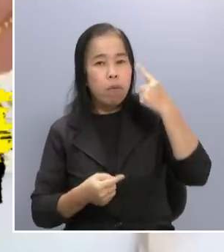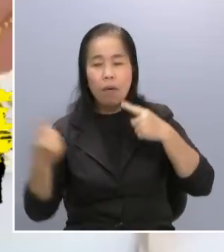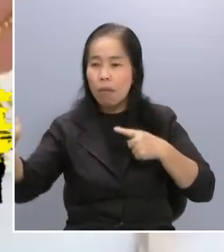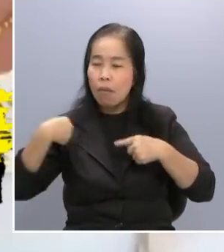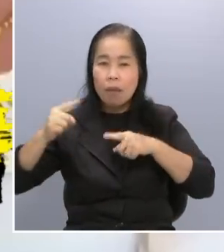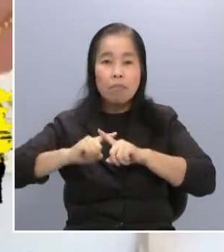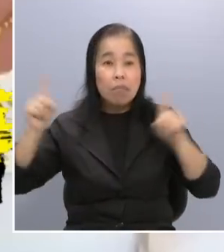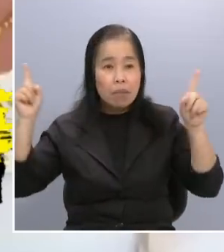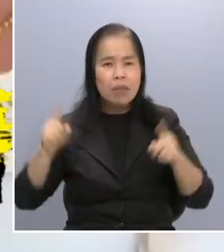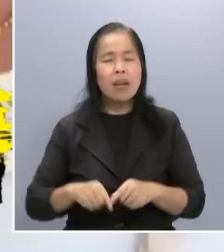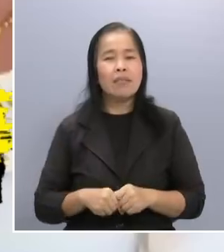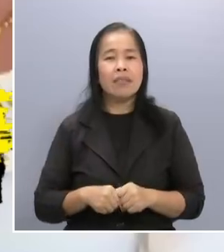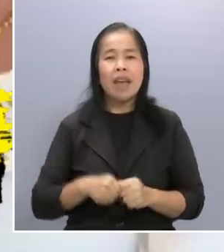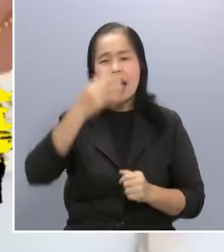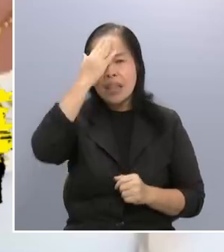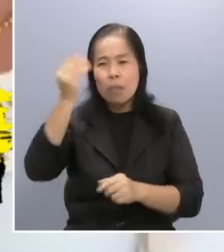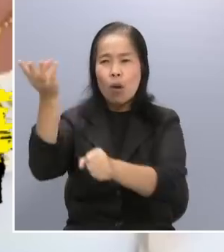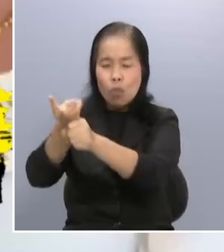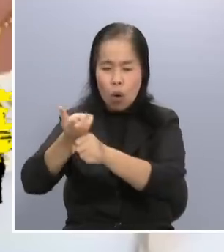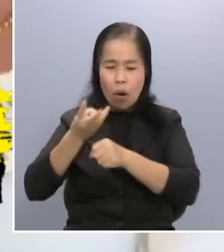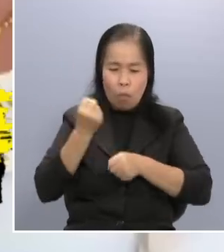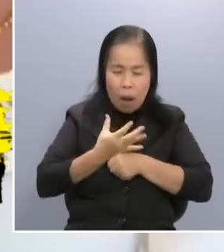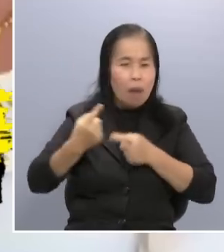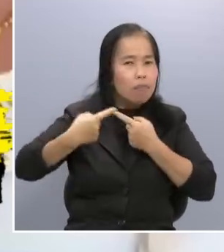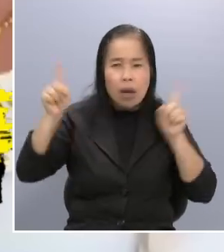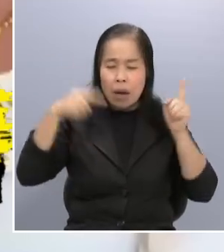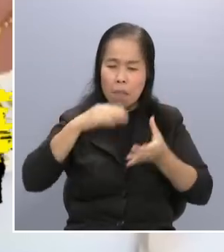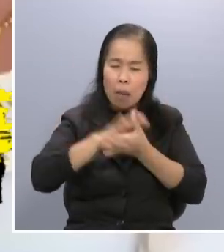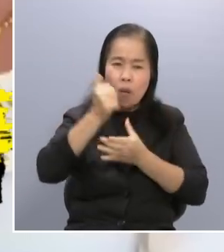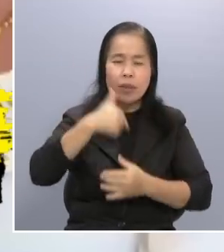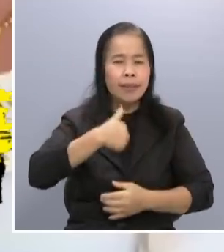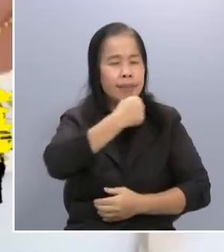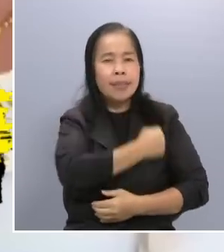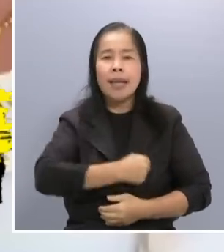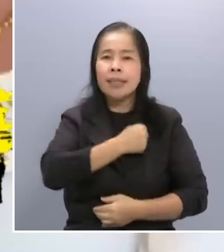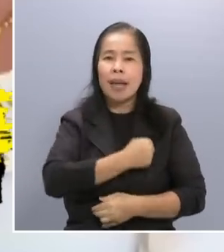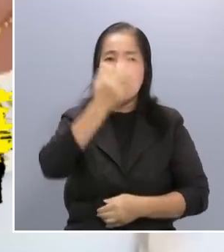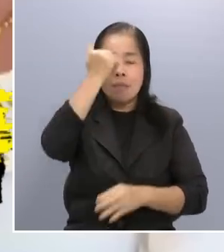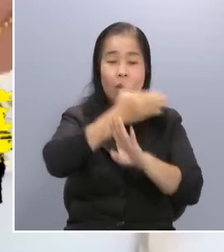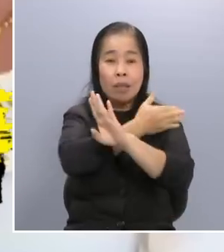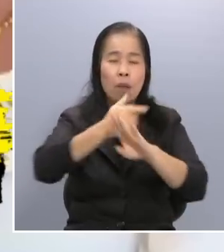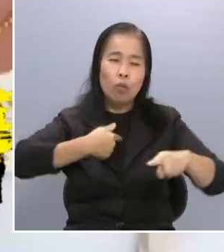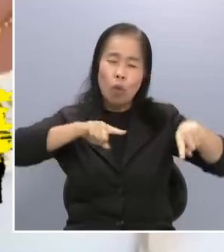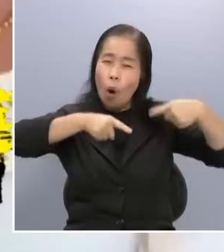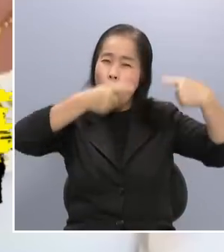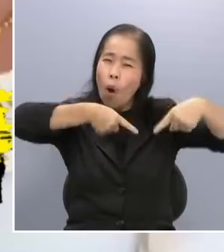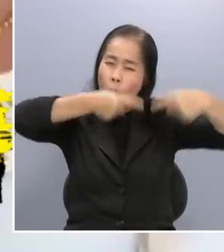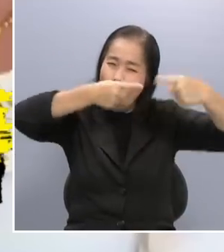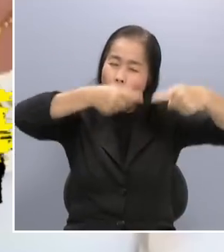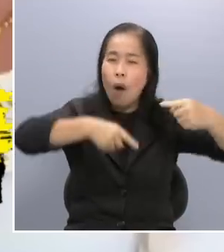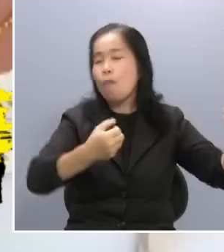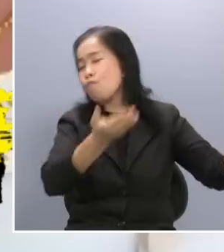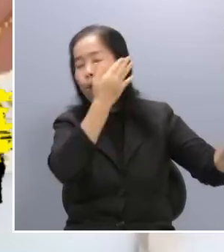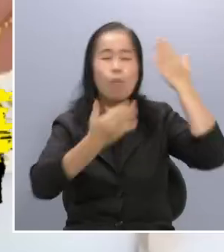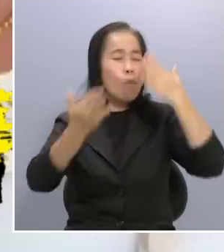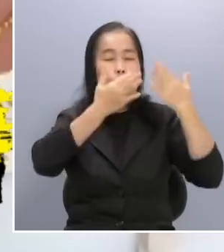มันต่างกันเลย ค่ะ คือเธอเสียใจเนี่ยนะฮะที่ผ่านมาเวลาทะเลาะกันสามีเนี่ยก็ลงมือลงไม้ทำร้